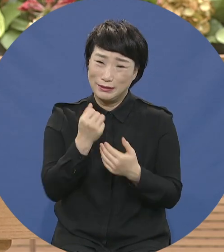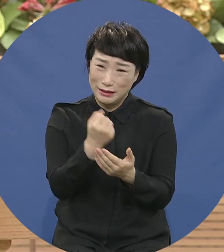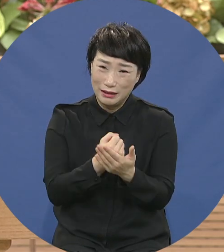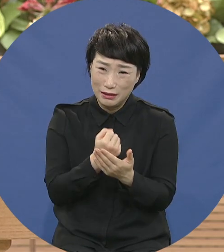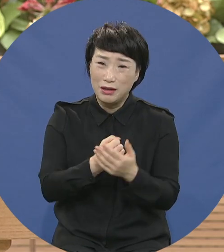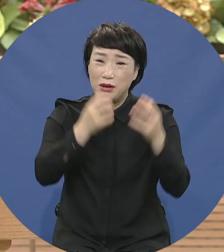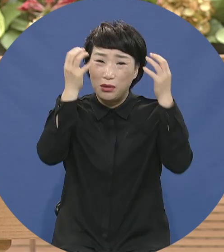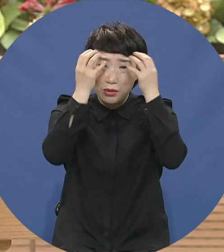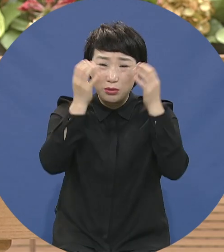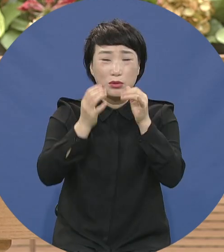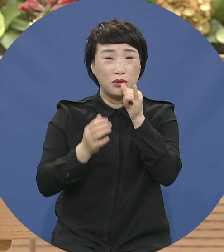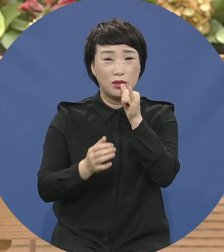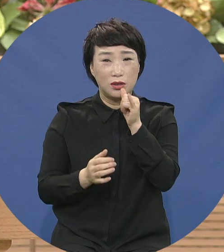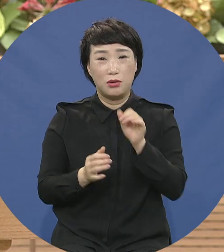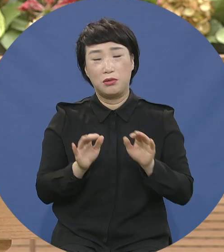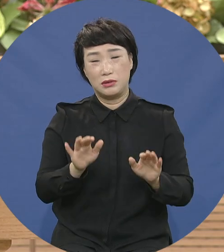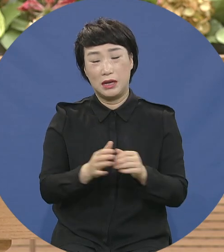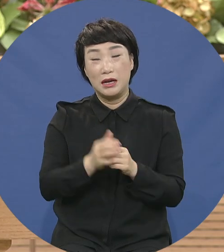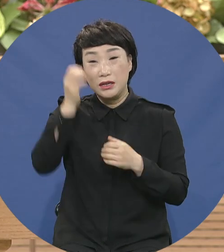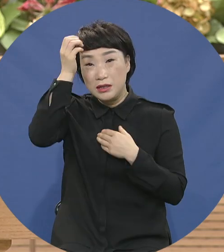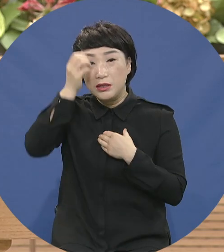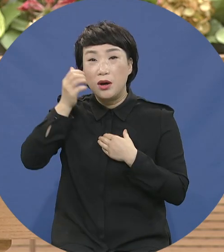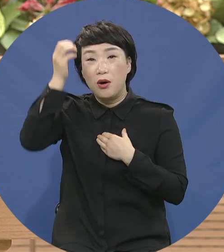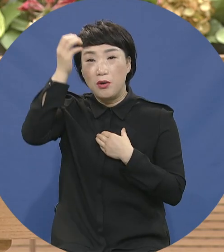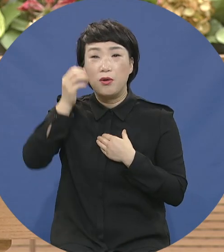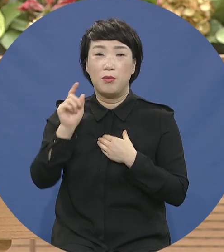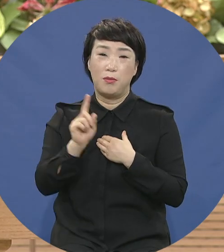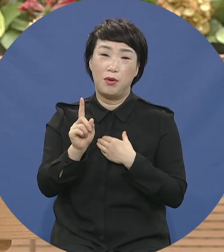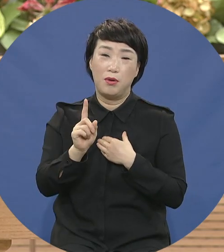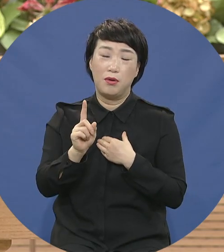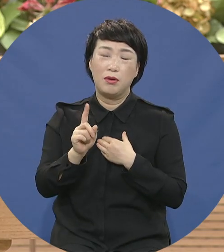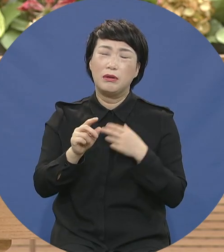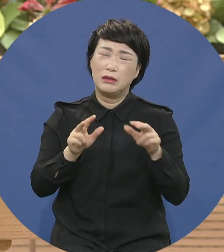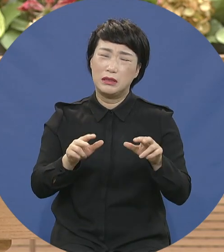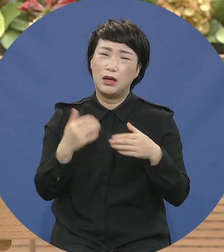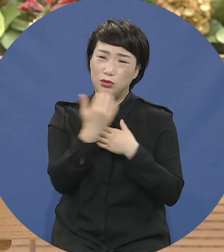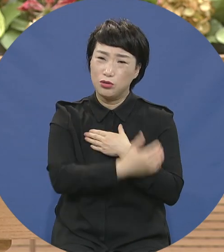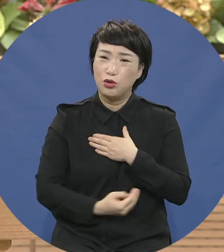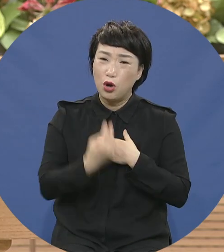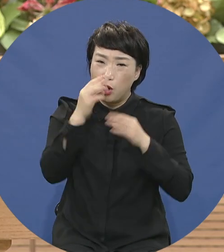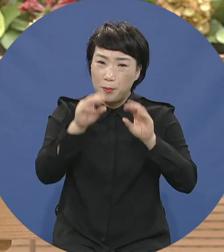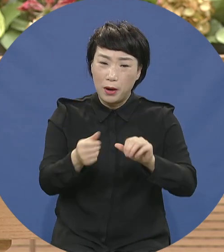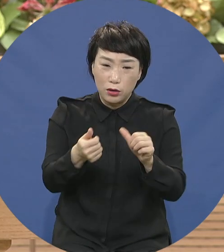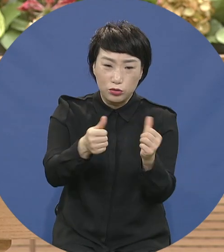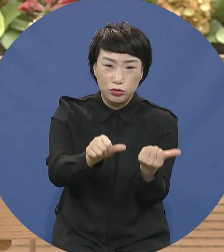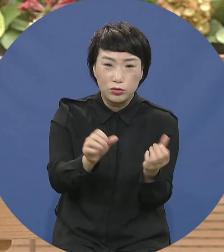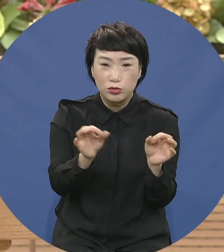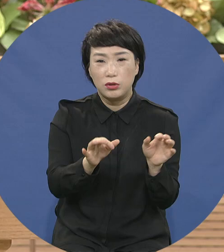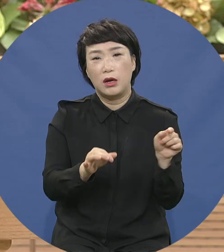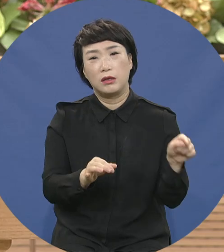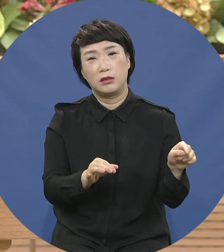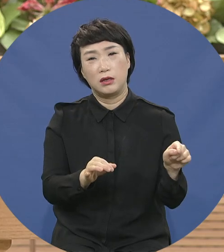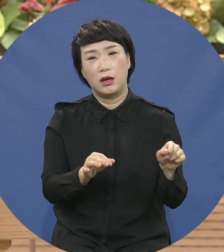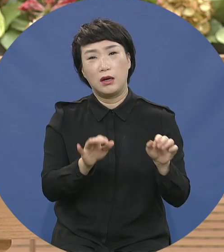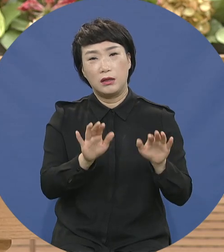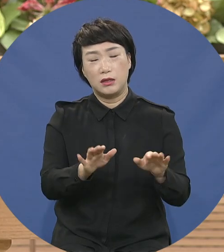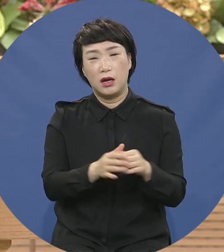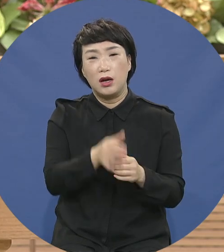처절한 고통이요 영혼은 이제 육신이 끝나는 순간에